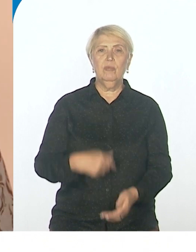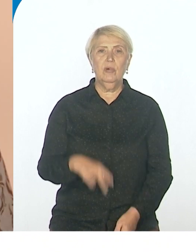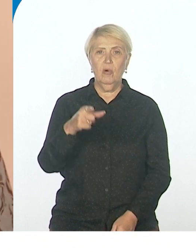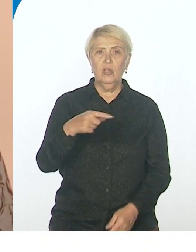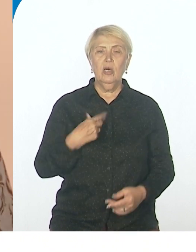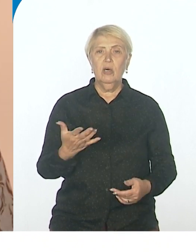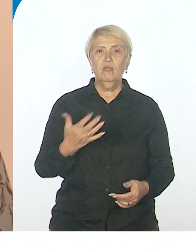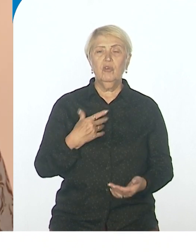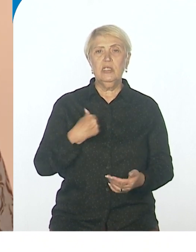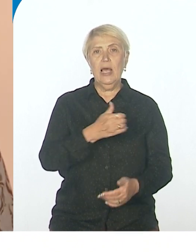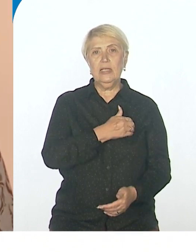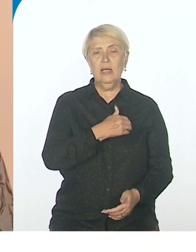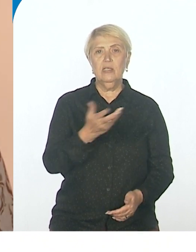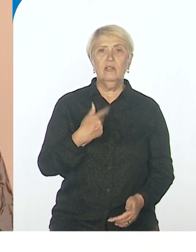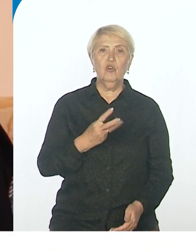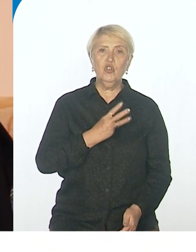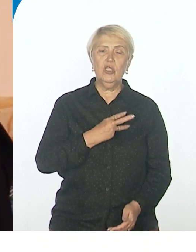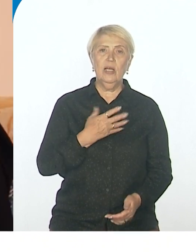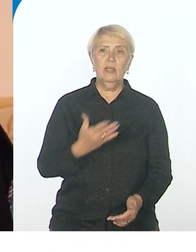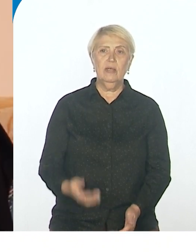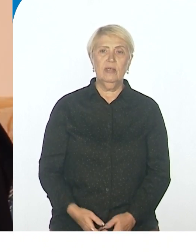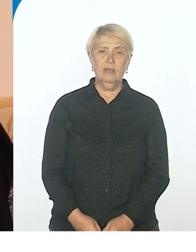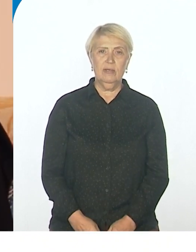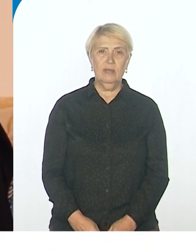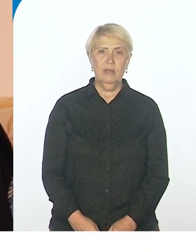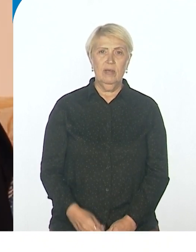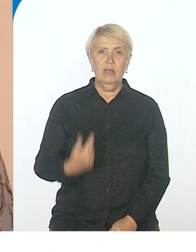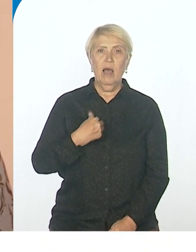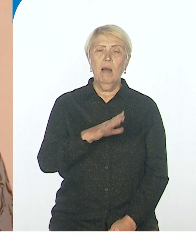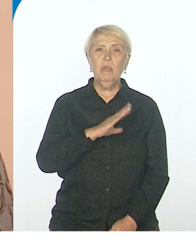увидеться. Какие экстрасенсы? Это вообще о